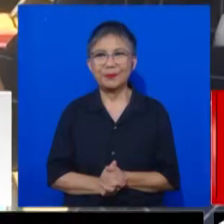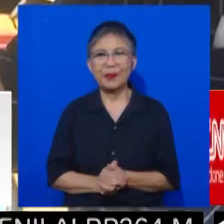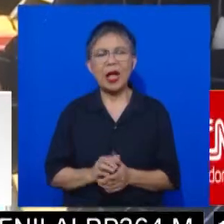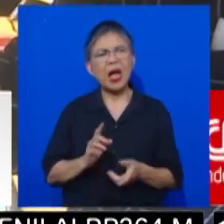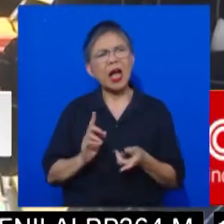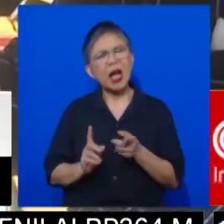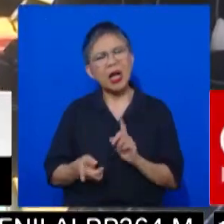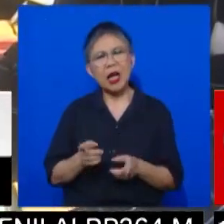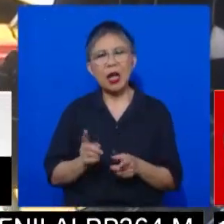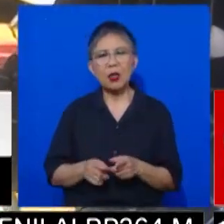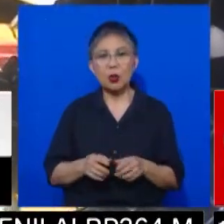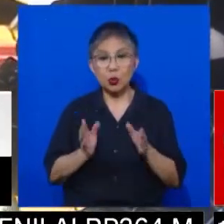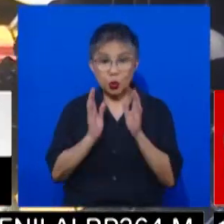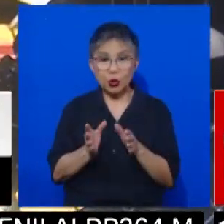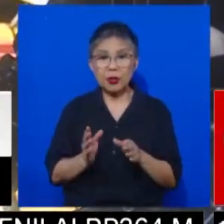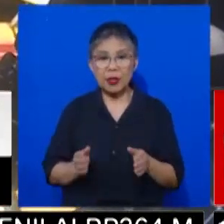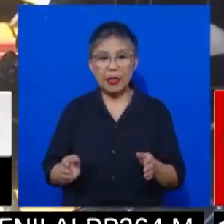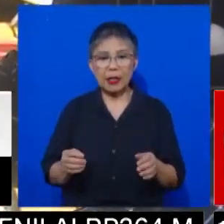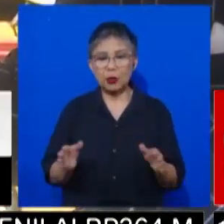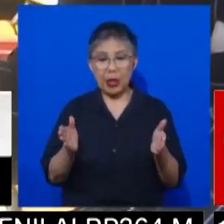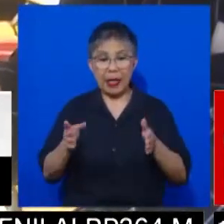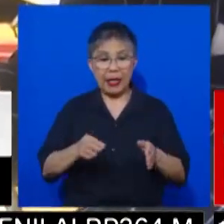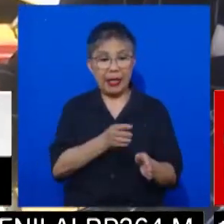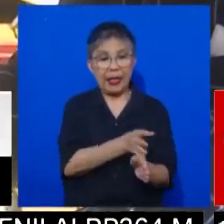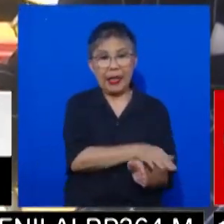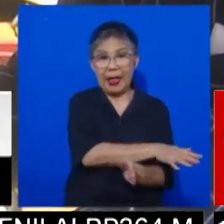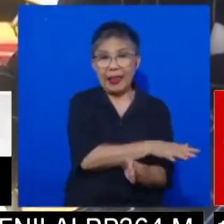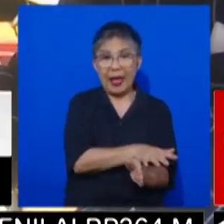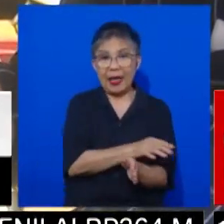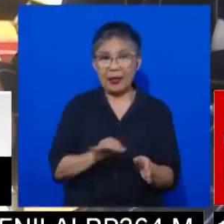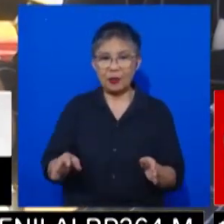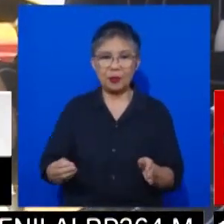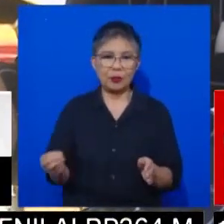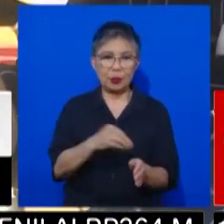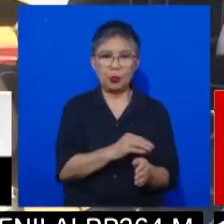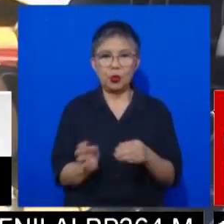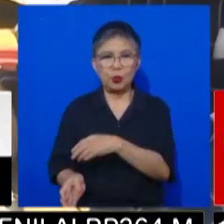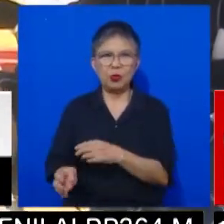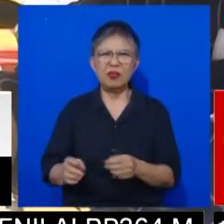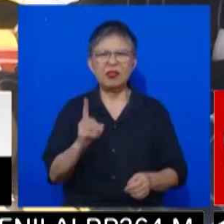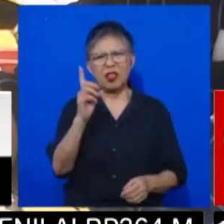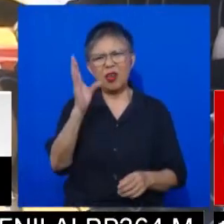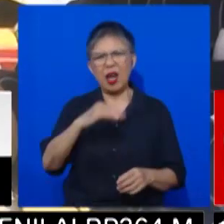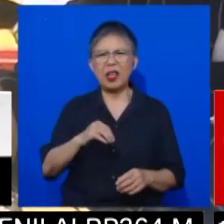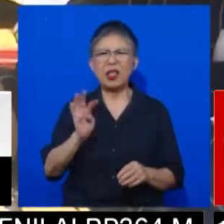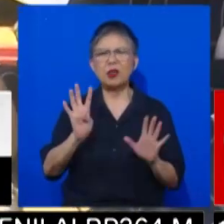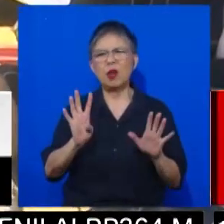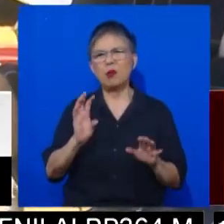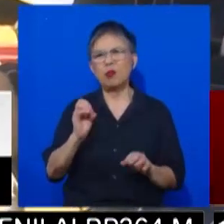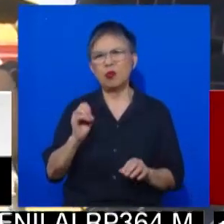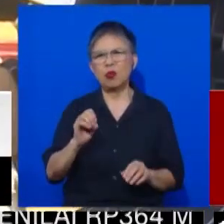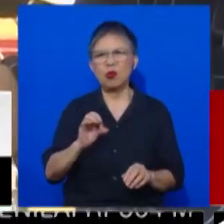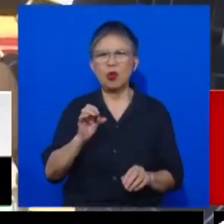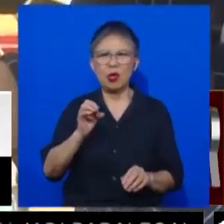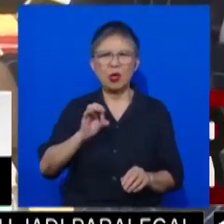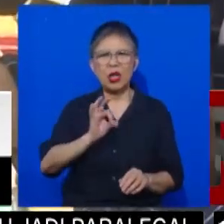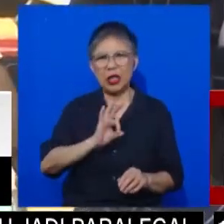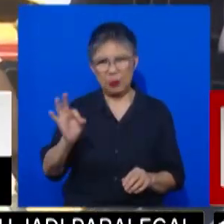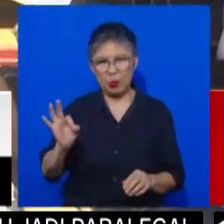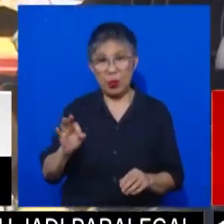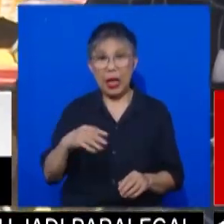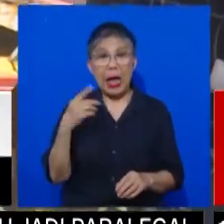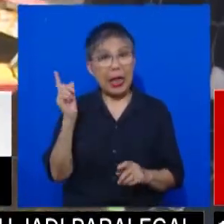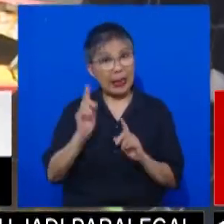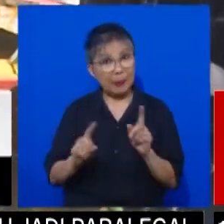Kalau usus nyebrang-nyebrangannya paling-paling 80-90 ribu lah. Ya, tapi kalau ada jalan-jalan ke Pulau